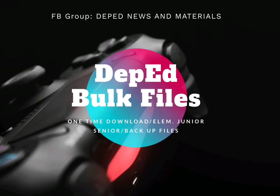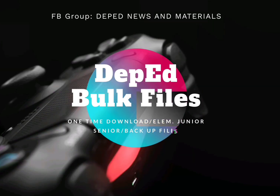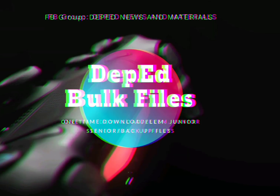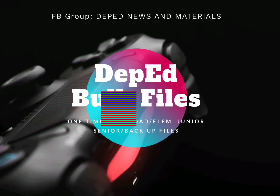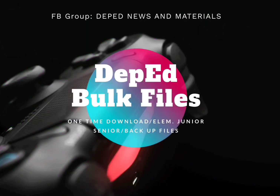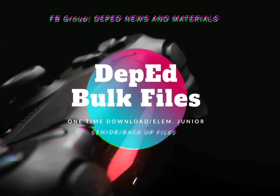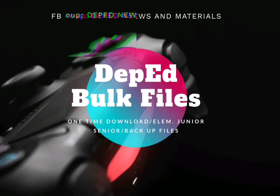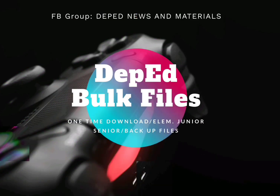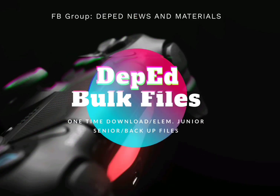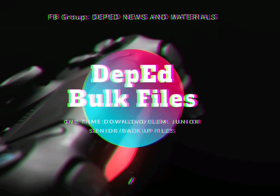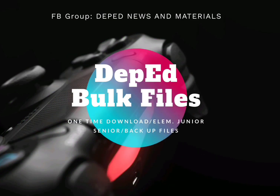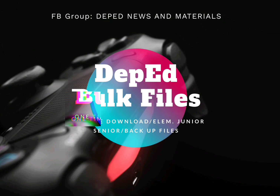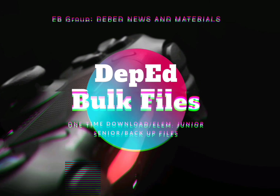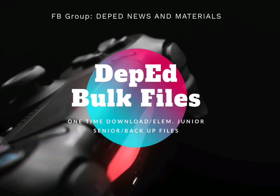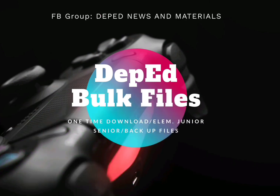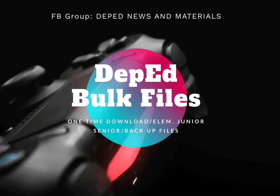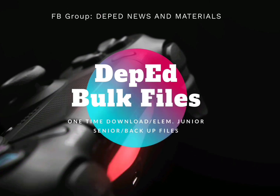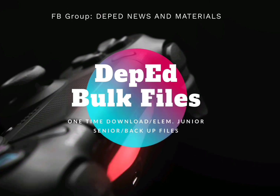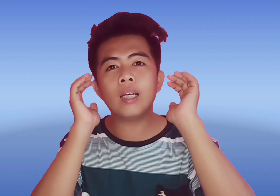Okay.